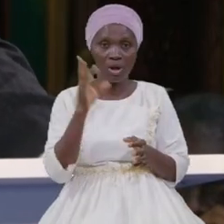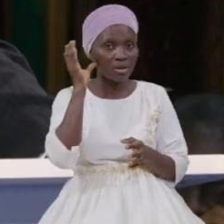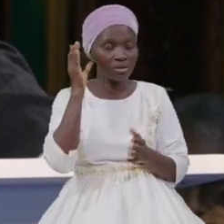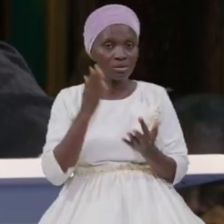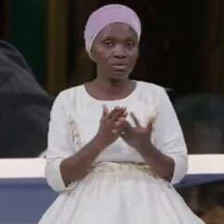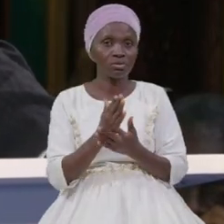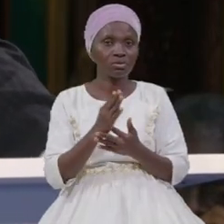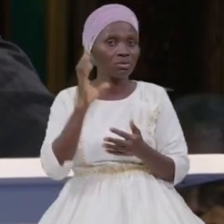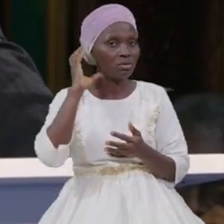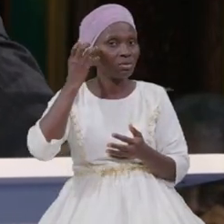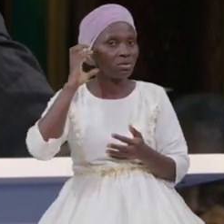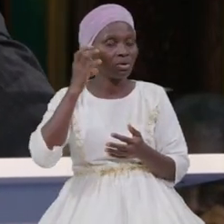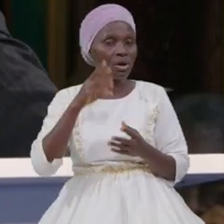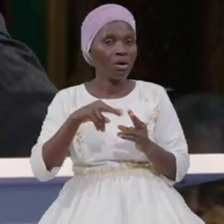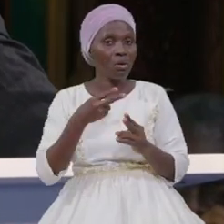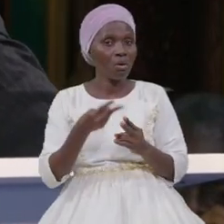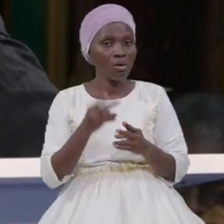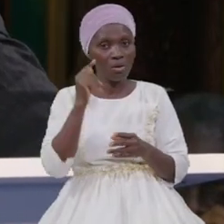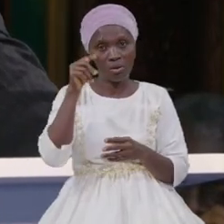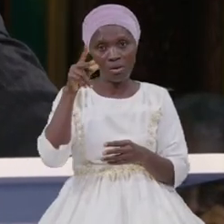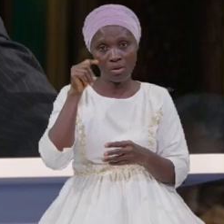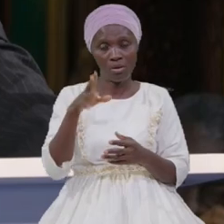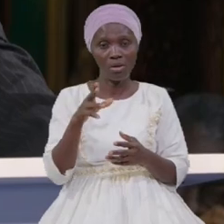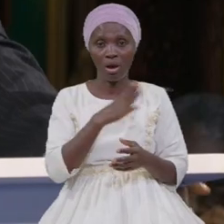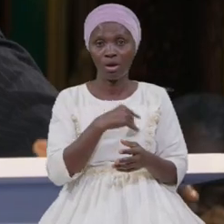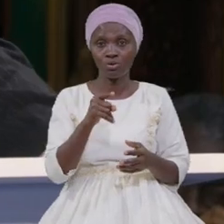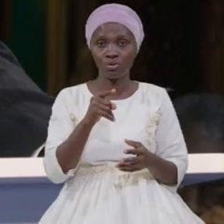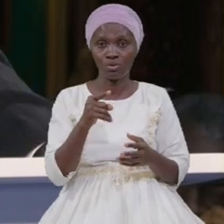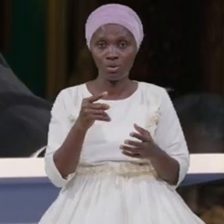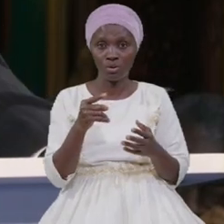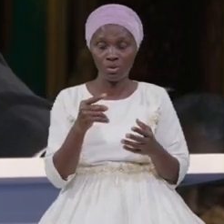télévision, et venez donner votre vie à Christ,